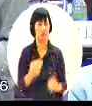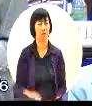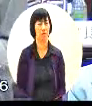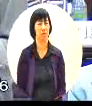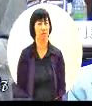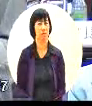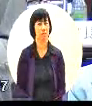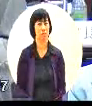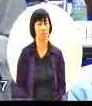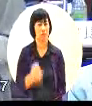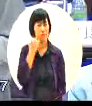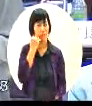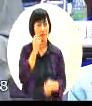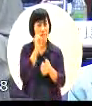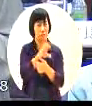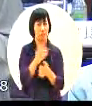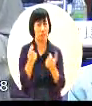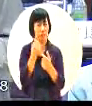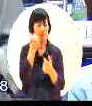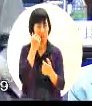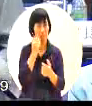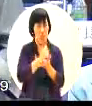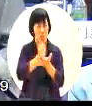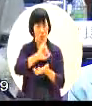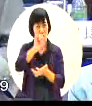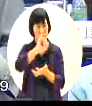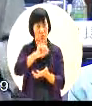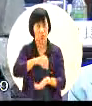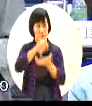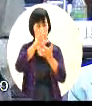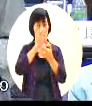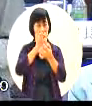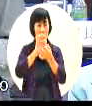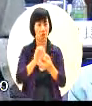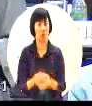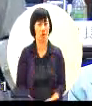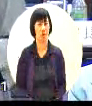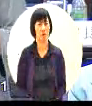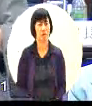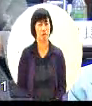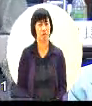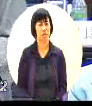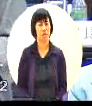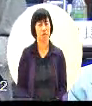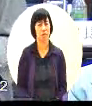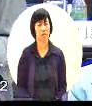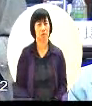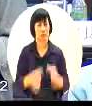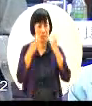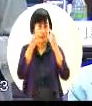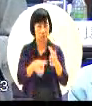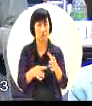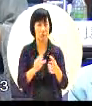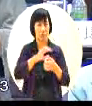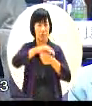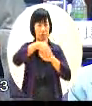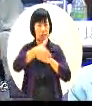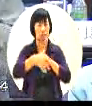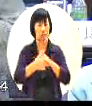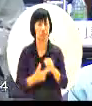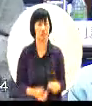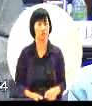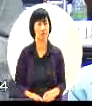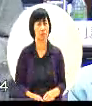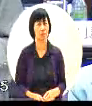这个部分啊，拄只王议员有提到，讲过去咱市政府设立公，包括咱的